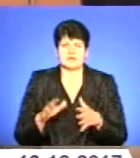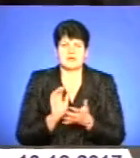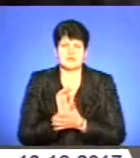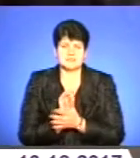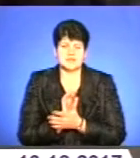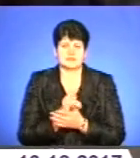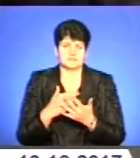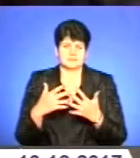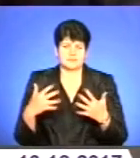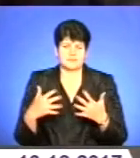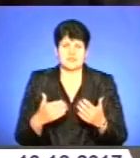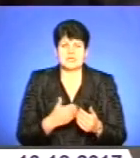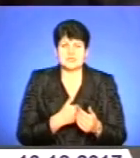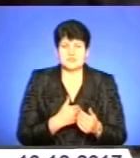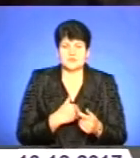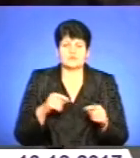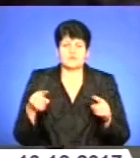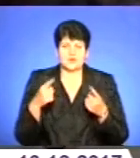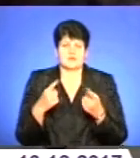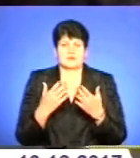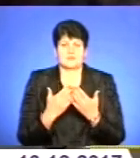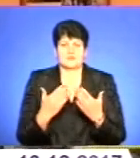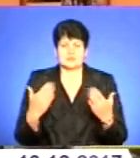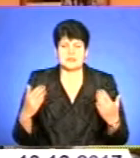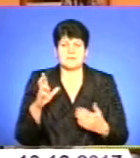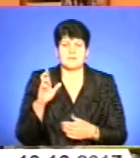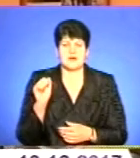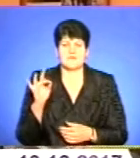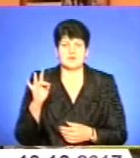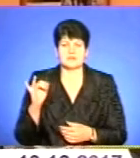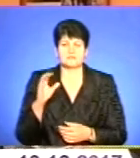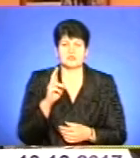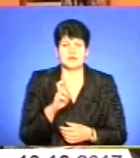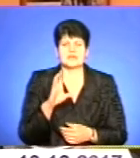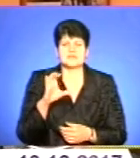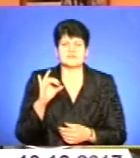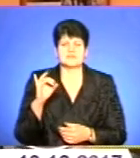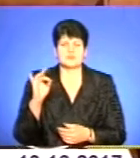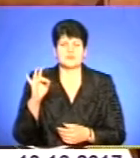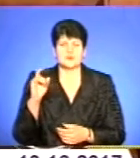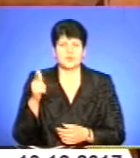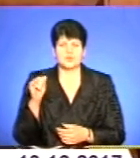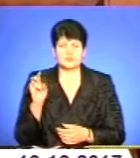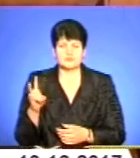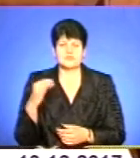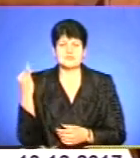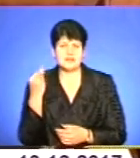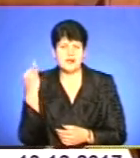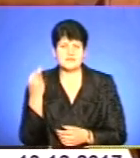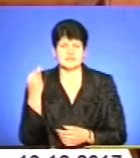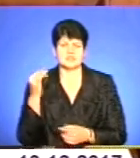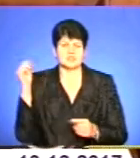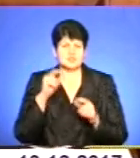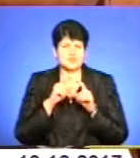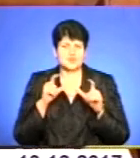краю. Ініціював створення музею уродженець Баворова Богдан Свіргун. Журналістикою цікавиться ще зі шкільних років. Зараз